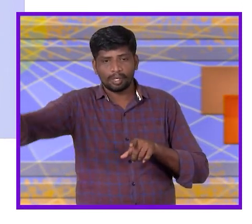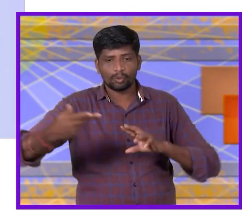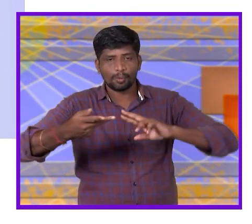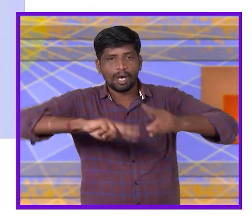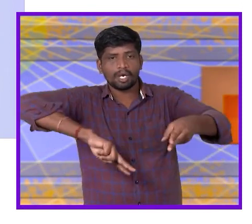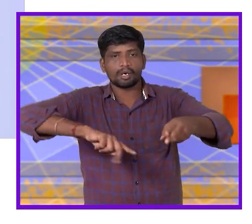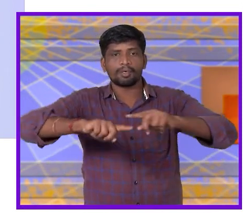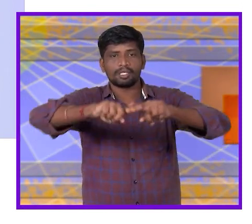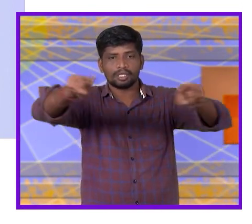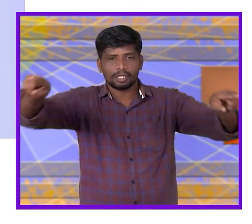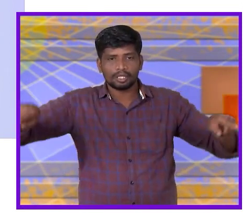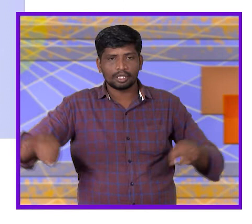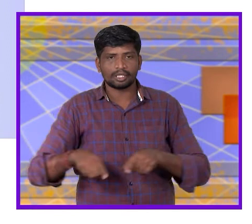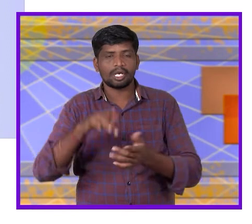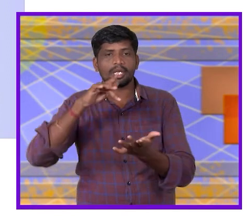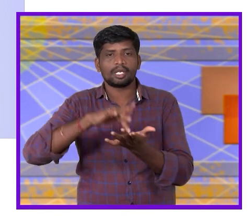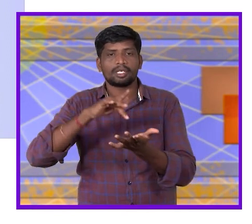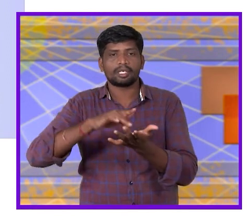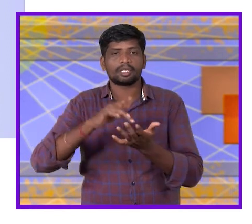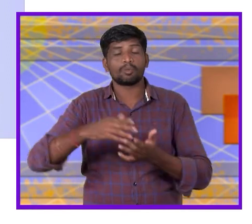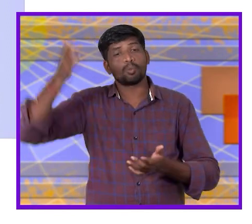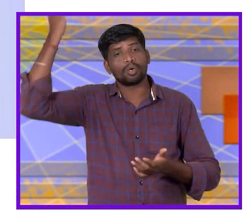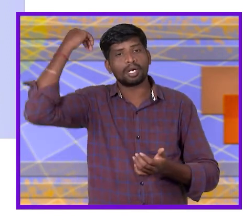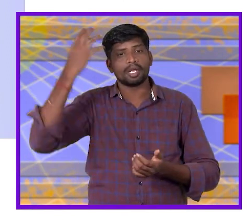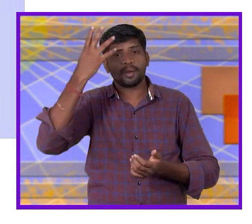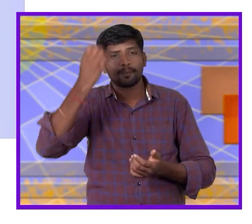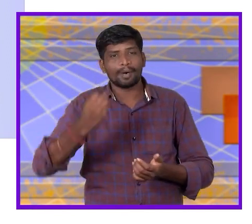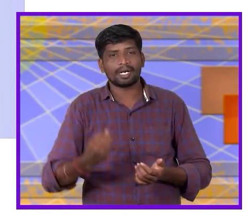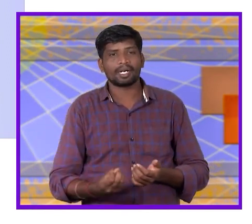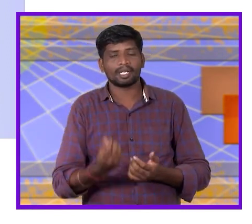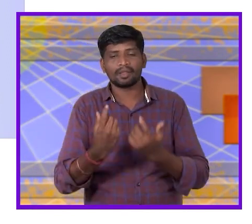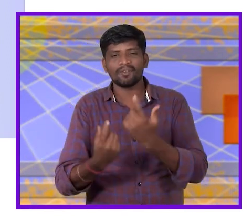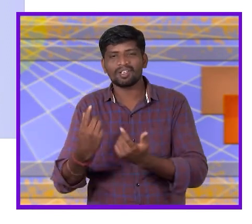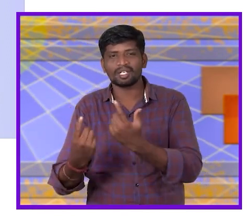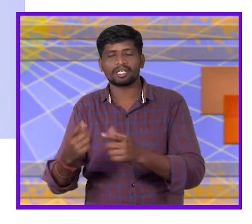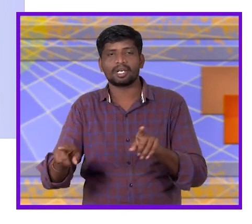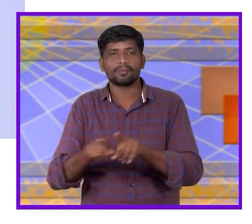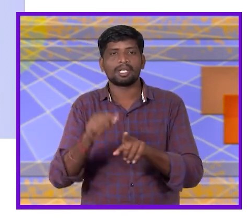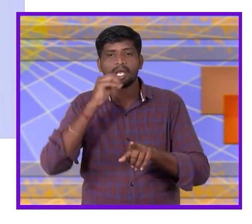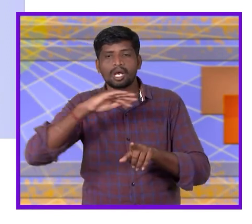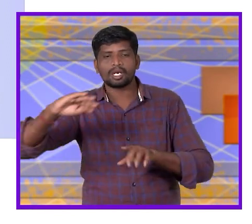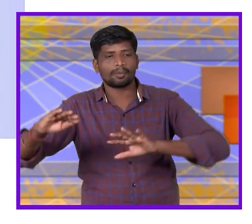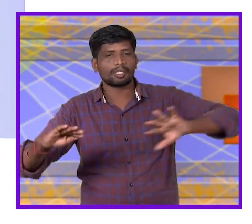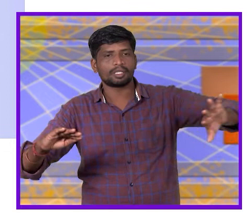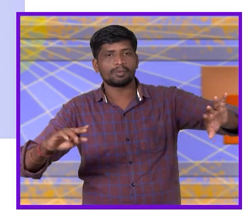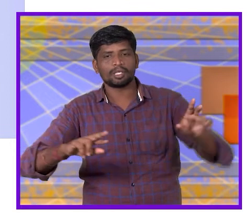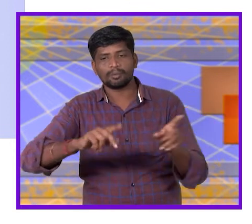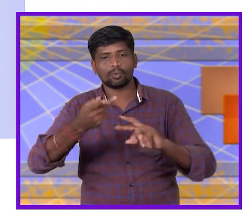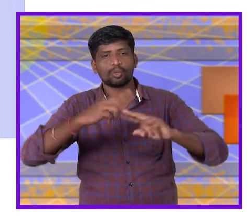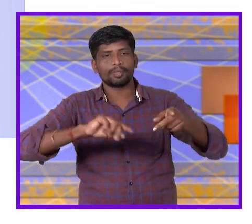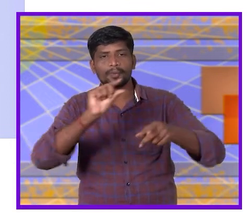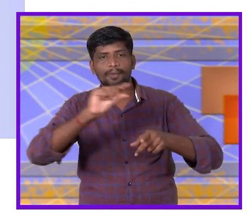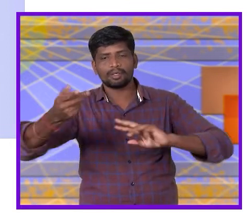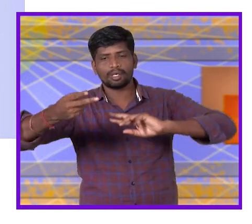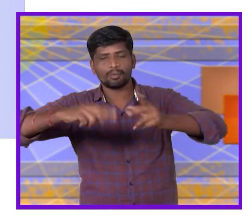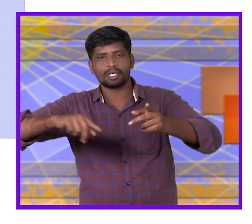பாக்கமும் திகழ்ந்து கொண்டு இருந்தது அந்த காலத்தில். அதாவது நகர்ப்பகுதி பட்டின பாக்கம் என்றும் கடல் பகுதி மருவூர் பாக்கம் என்றும்